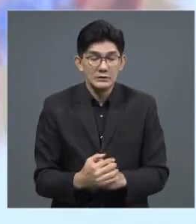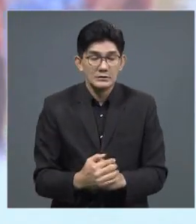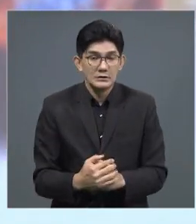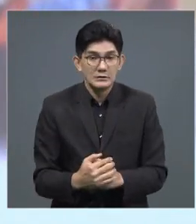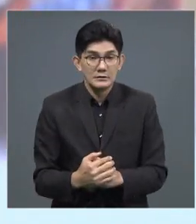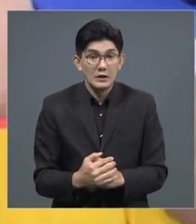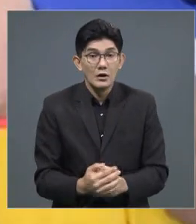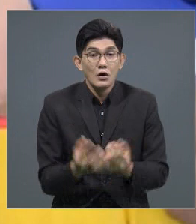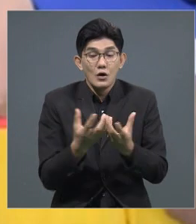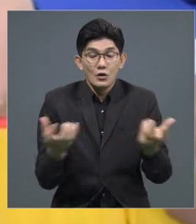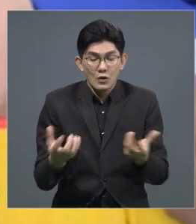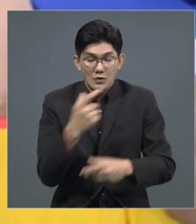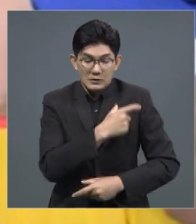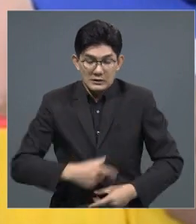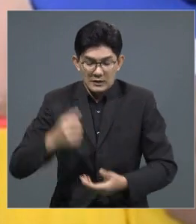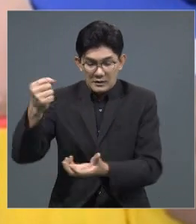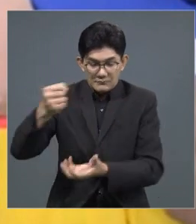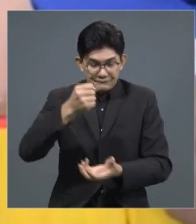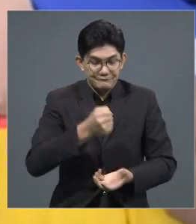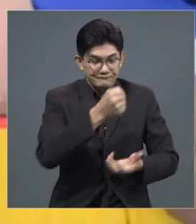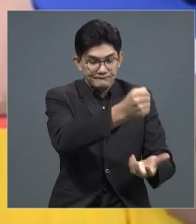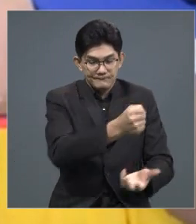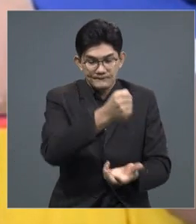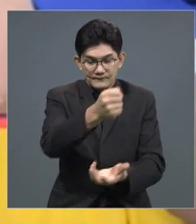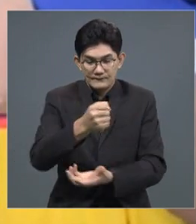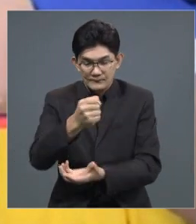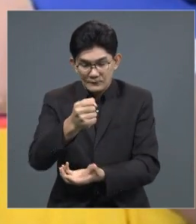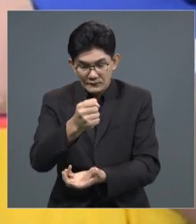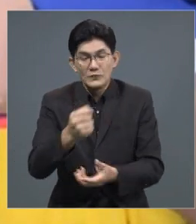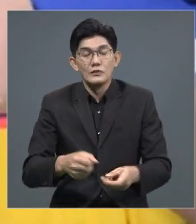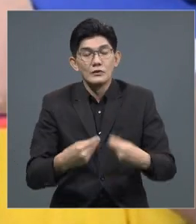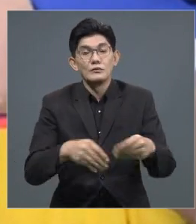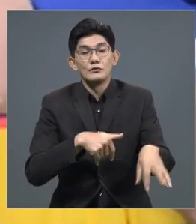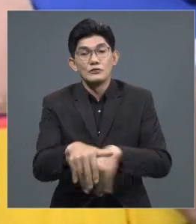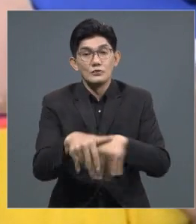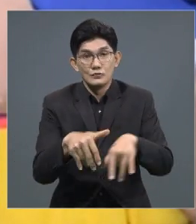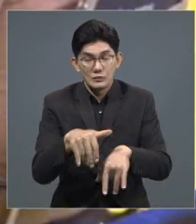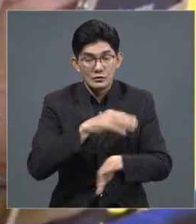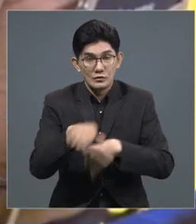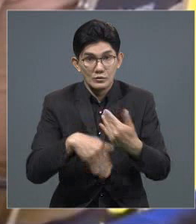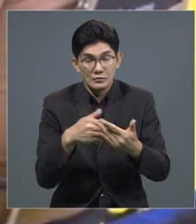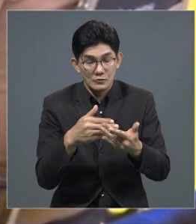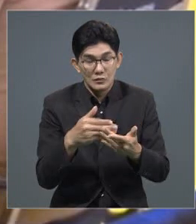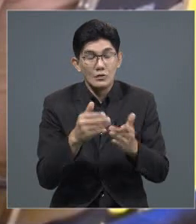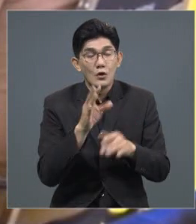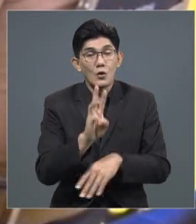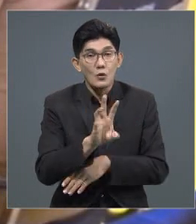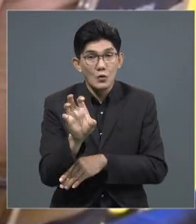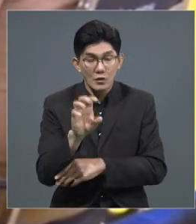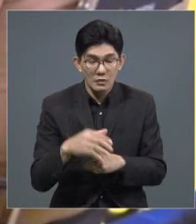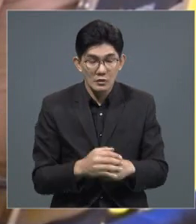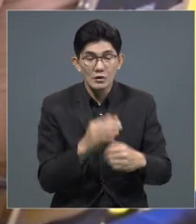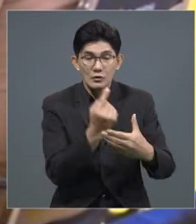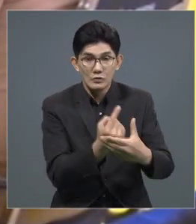ค่ะได้มอบสิ่งของพระราชทานที่บริเวณศาลาประชาคมอำเภอมะขามให้กับประชาชนจำนวน 600ชุดโดยองคมนตรี